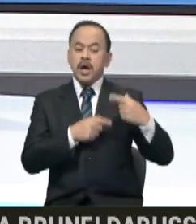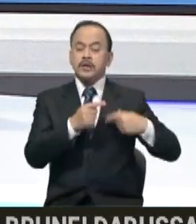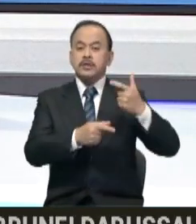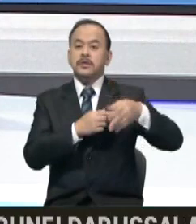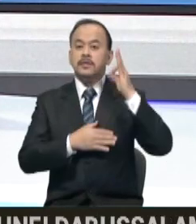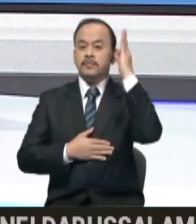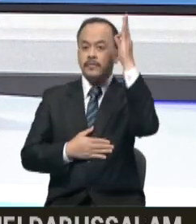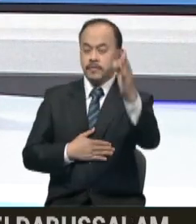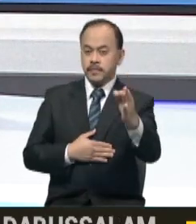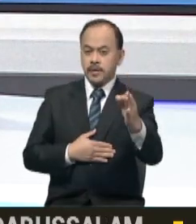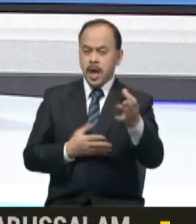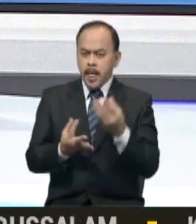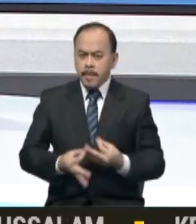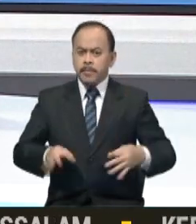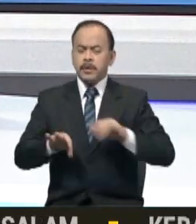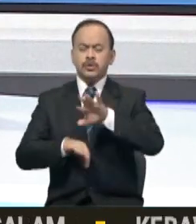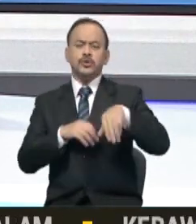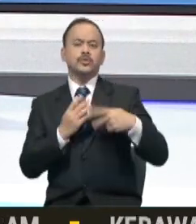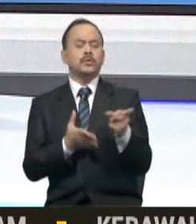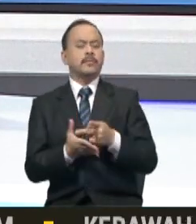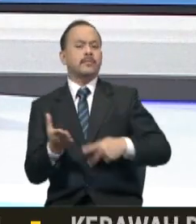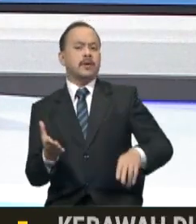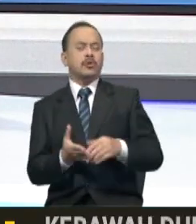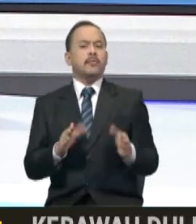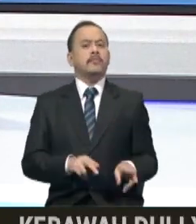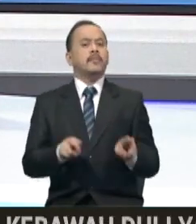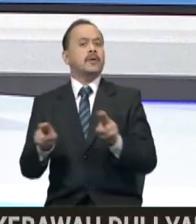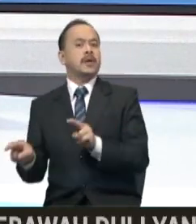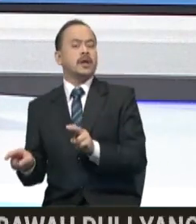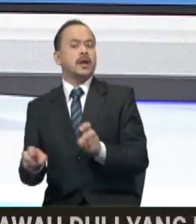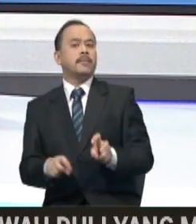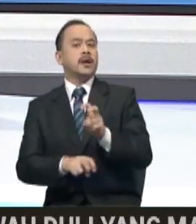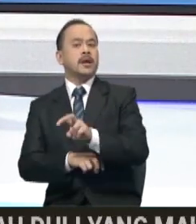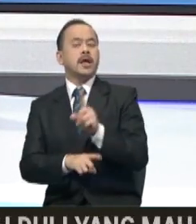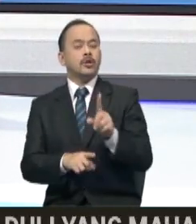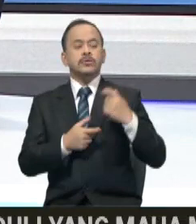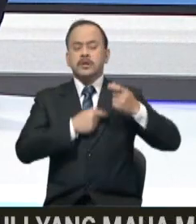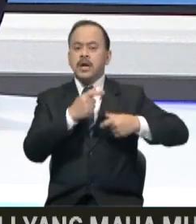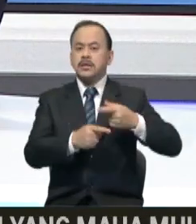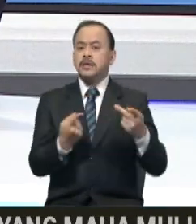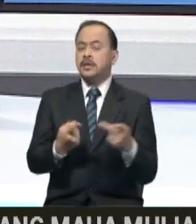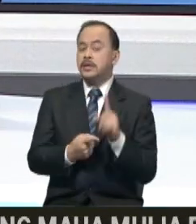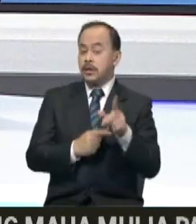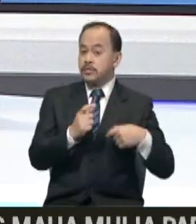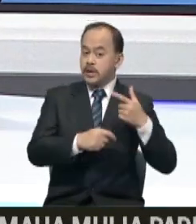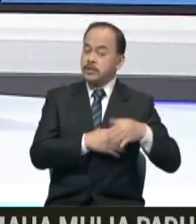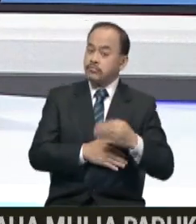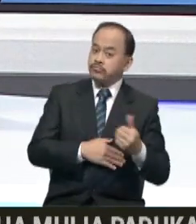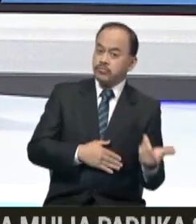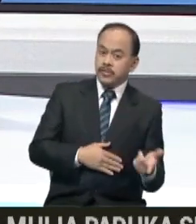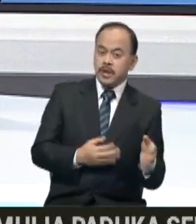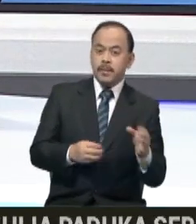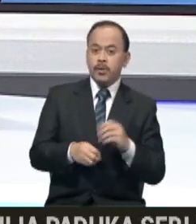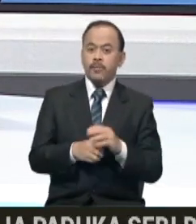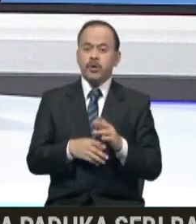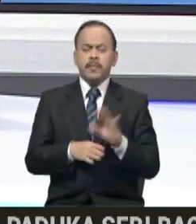depan. Antaranya penting semua pihak memastikan peralihan kebudayaan dari satu generasi ke satu generasi, kepentingan memupuk